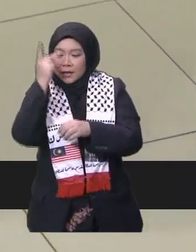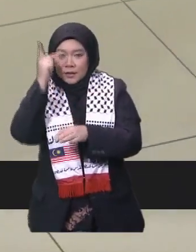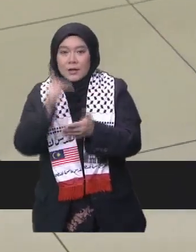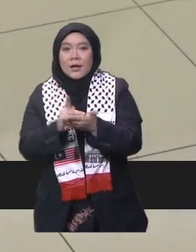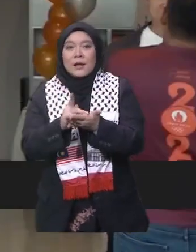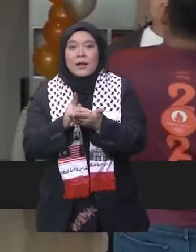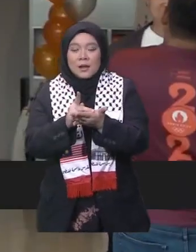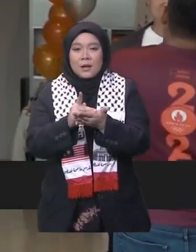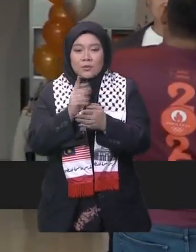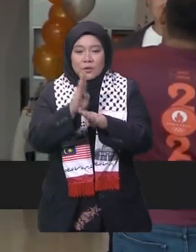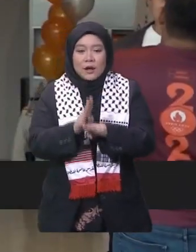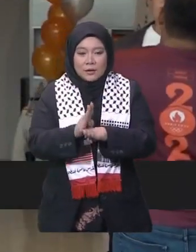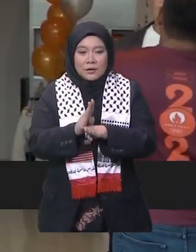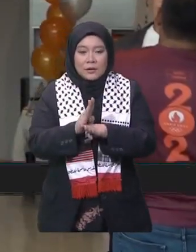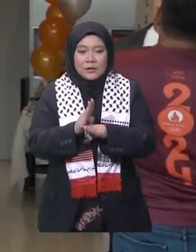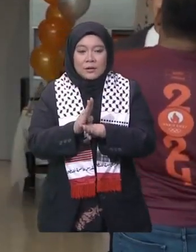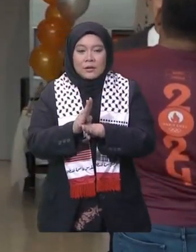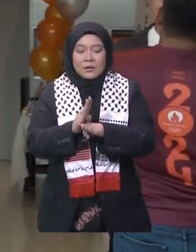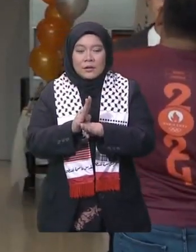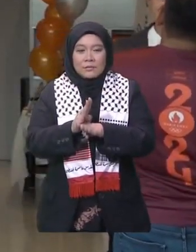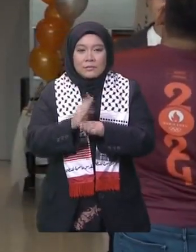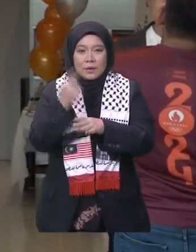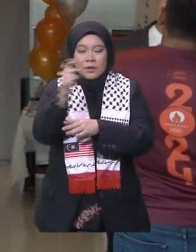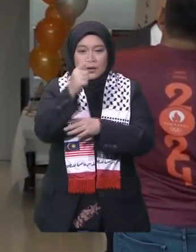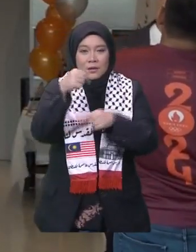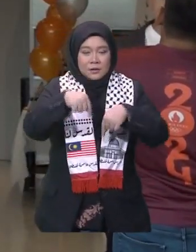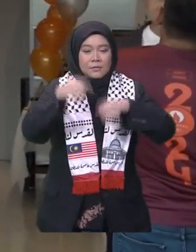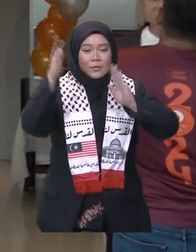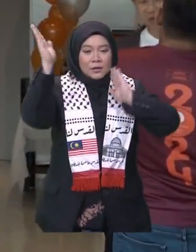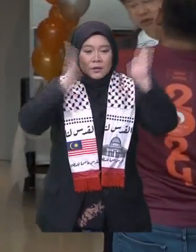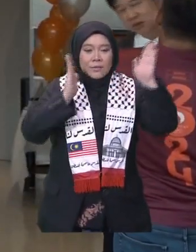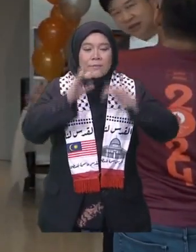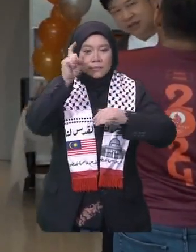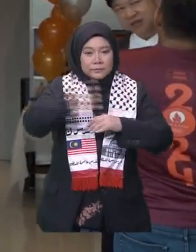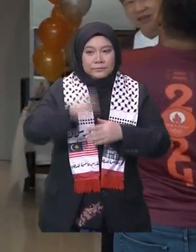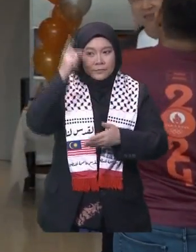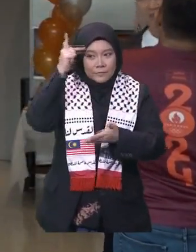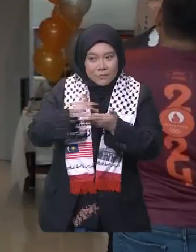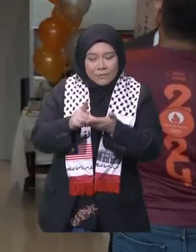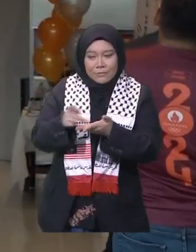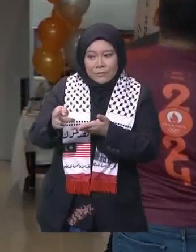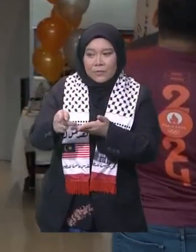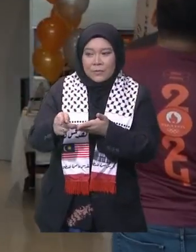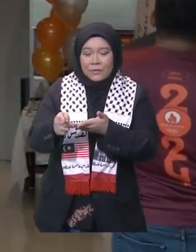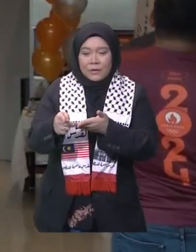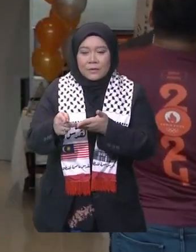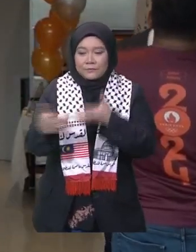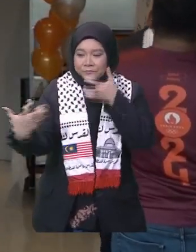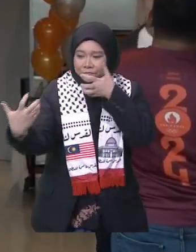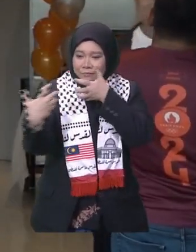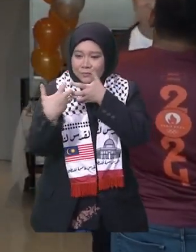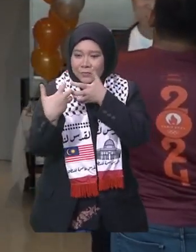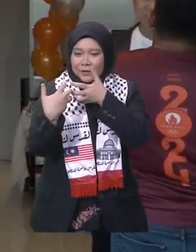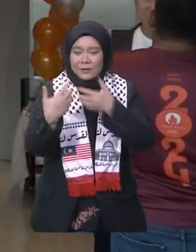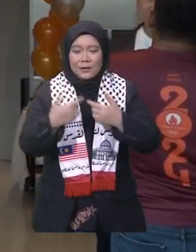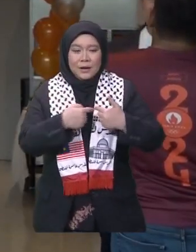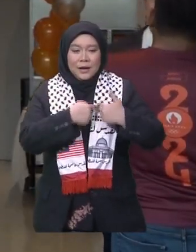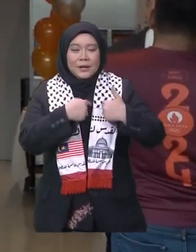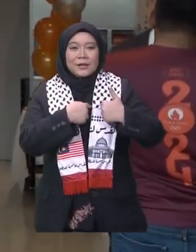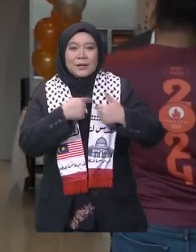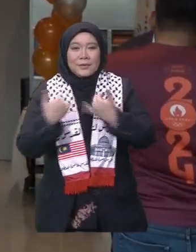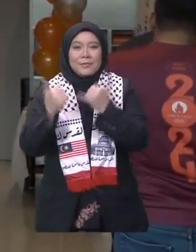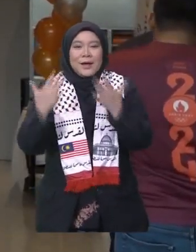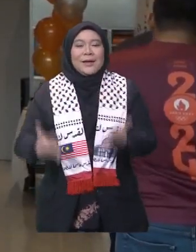di Malaysia. Jadi diorang kena tahulah hati pemain-pemain kita bukannya